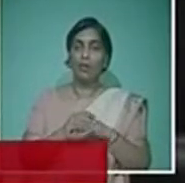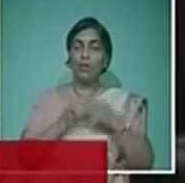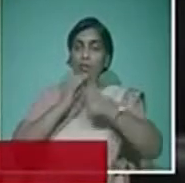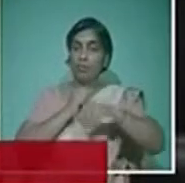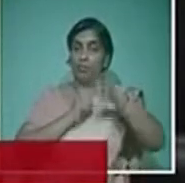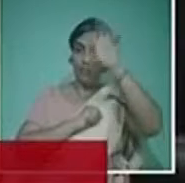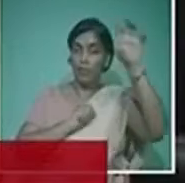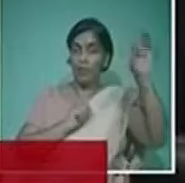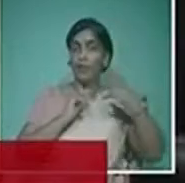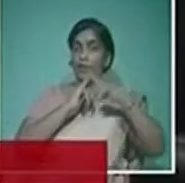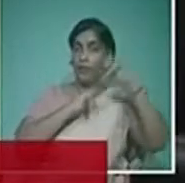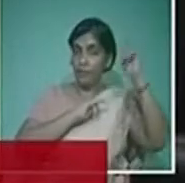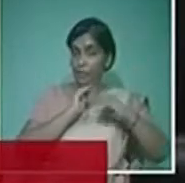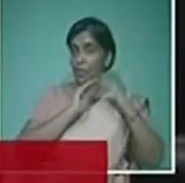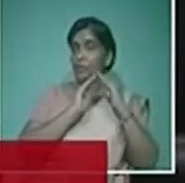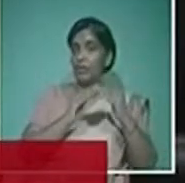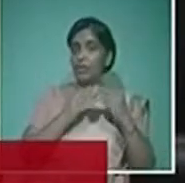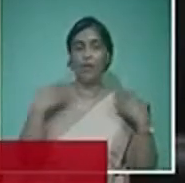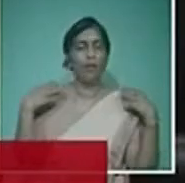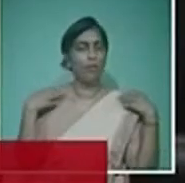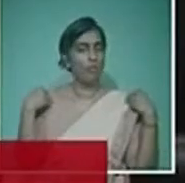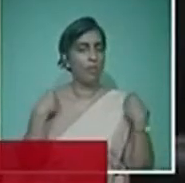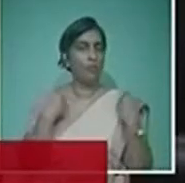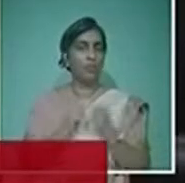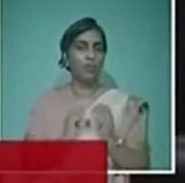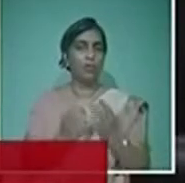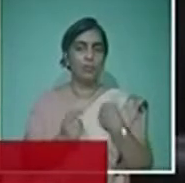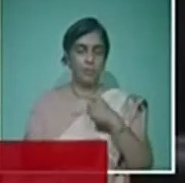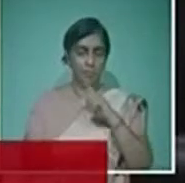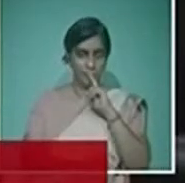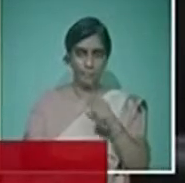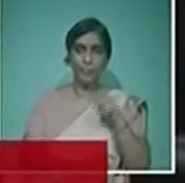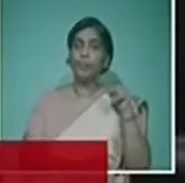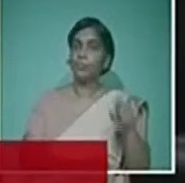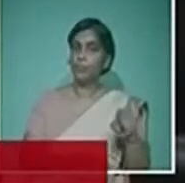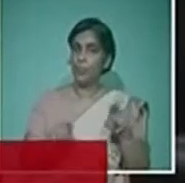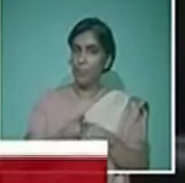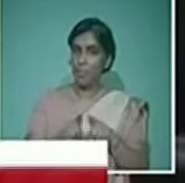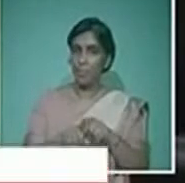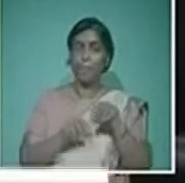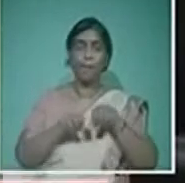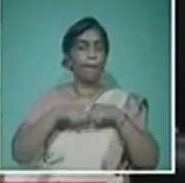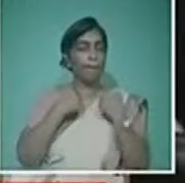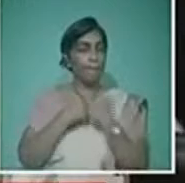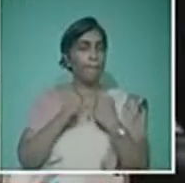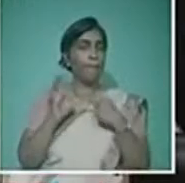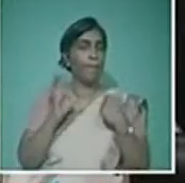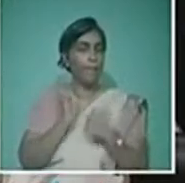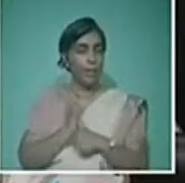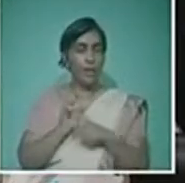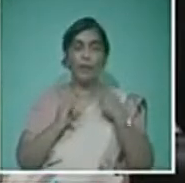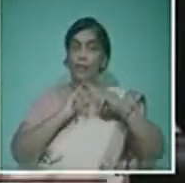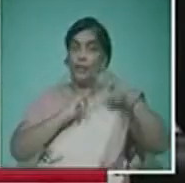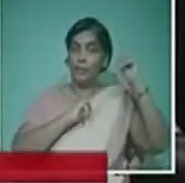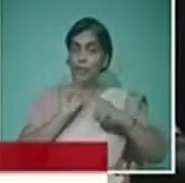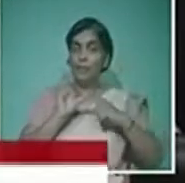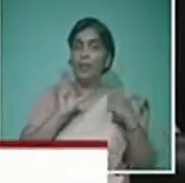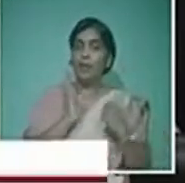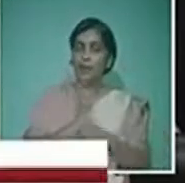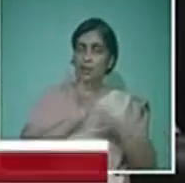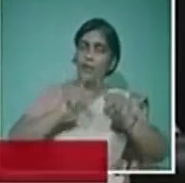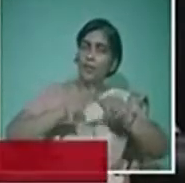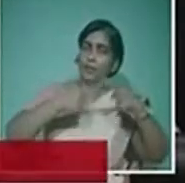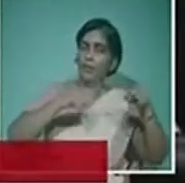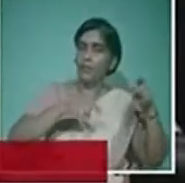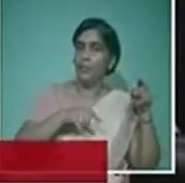විශ්වවිද්‍යාල පිහිටවීම සඳහා පහසුකම් සැලසීමට මා යෝජනා කළා. මේ සඳහා සමාගම් පනත විශ්වවිද්‍යාල පනත හා වෙනත්